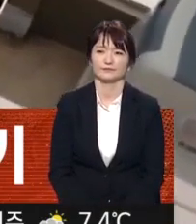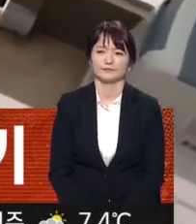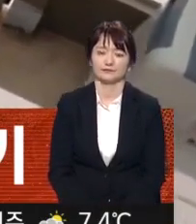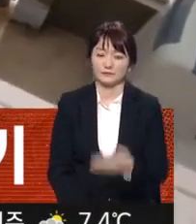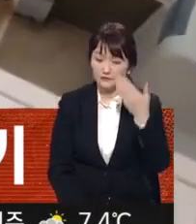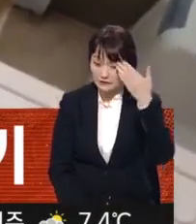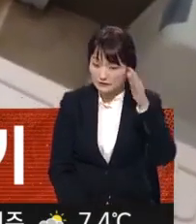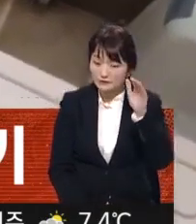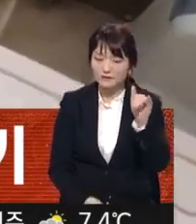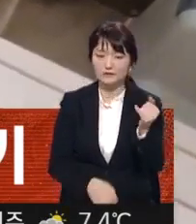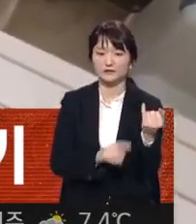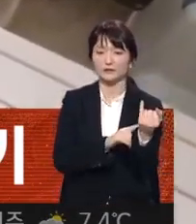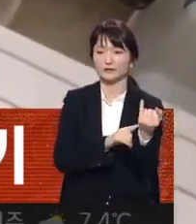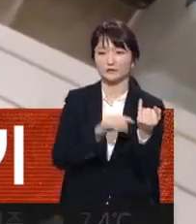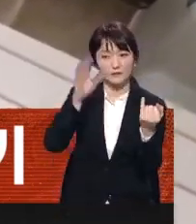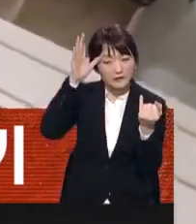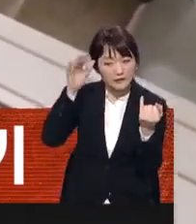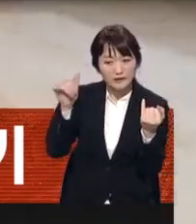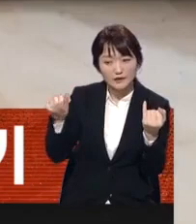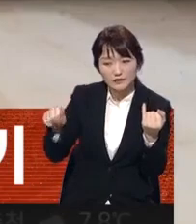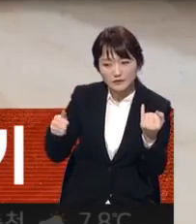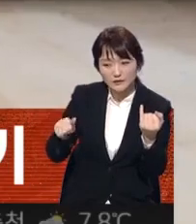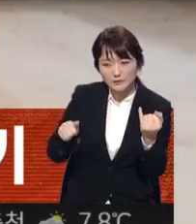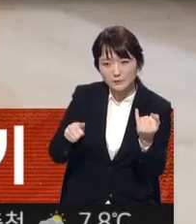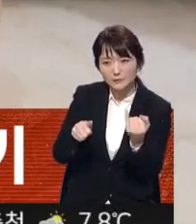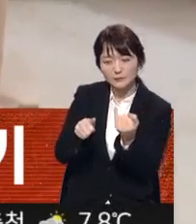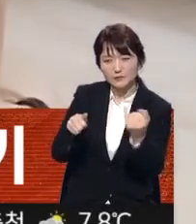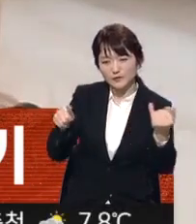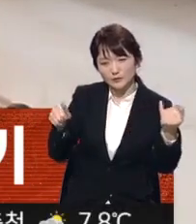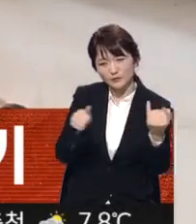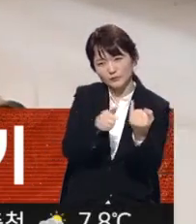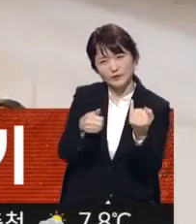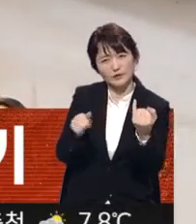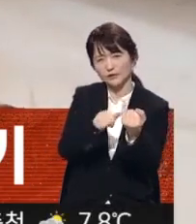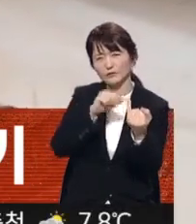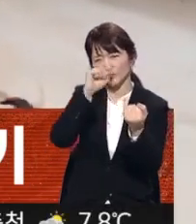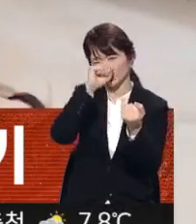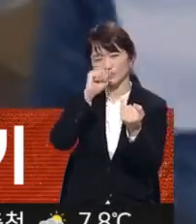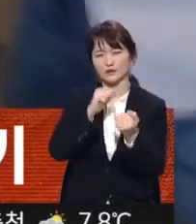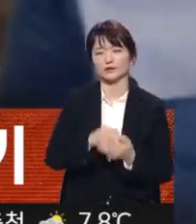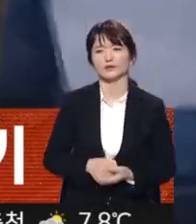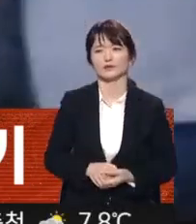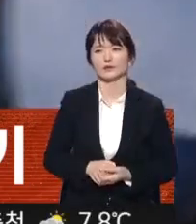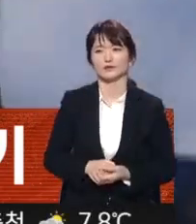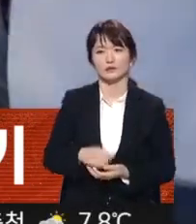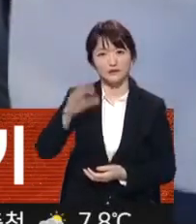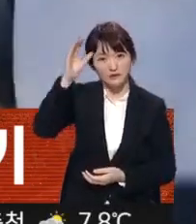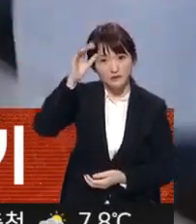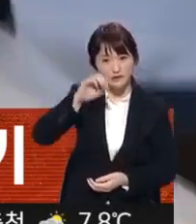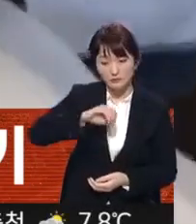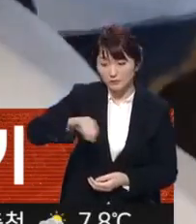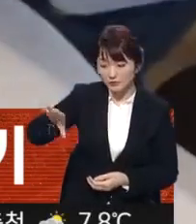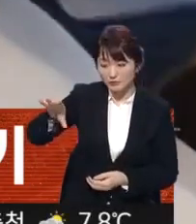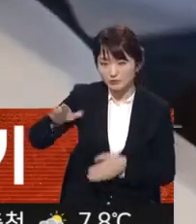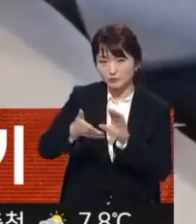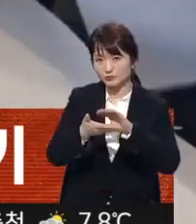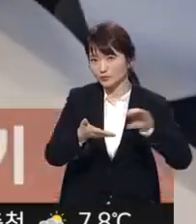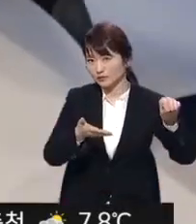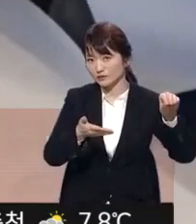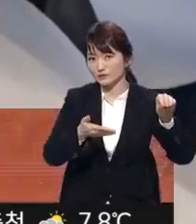사람인데 처음 보는 사람인데도 저렇게 꼬리 막 살랑살랑 흔들면서 좋아하는 거 보세요 저걸 버리고 저런 아이를 버리고